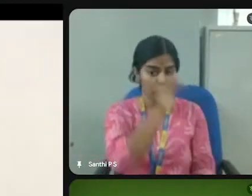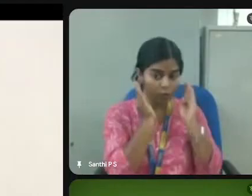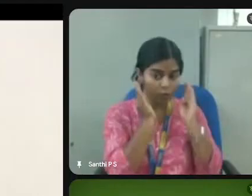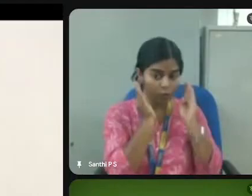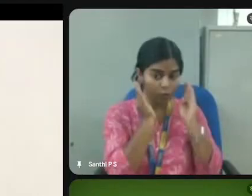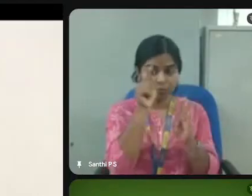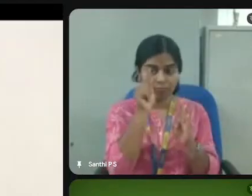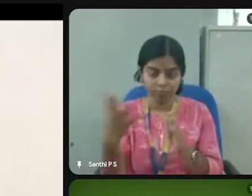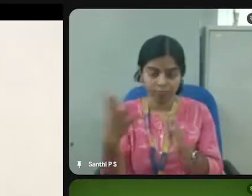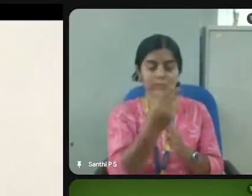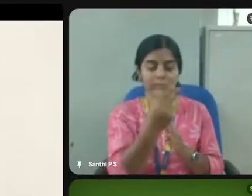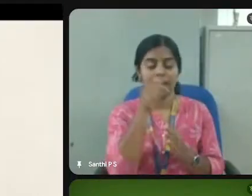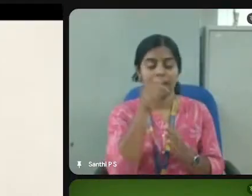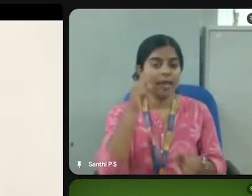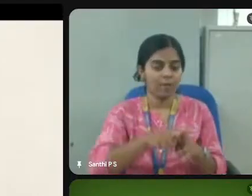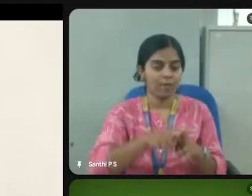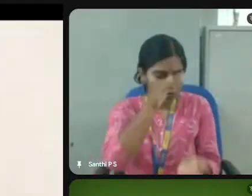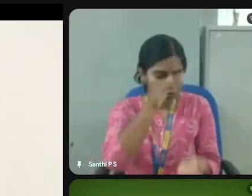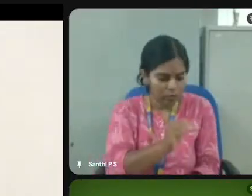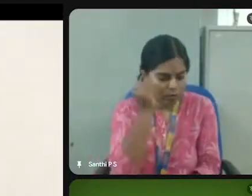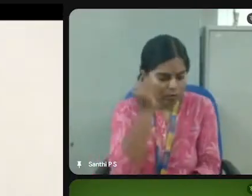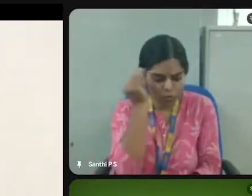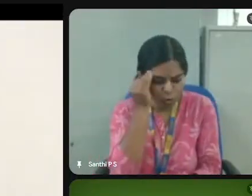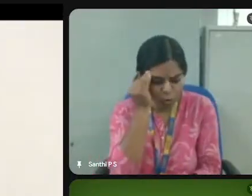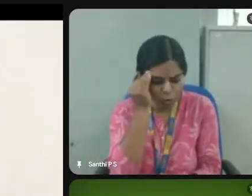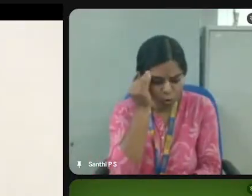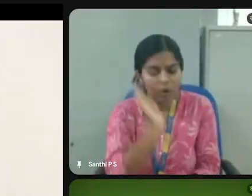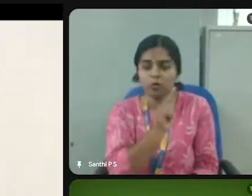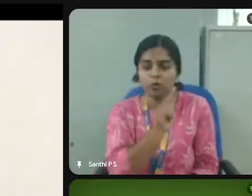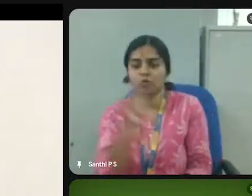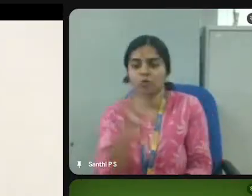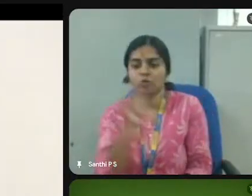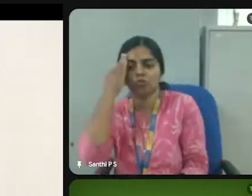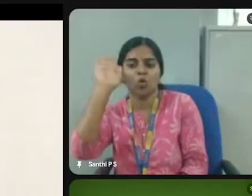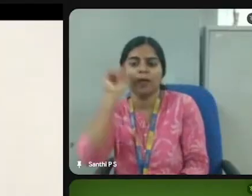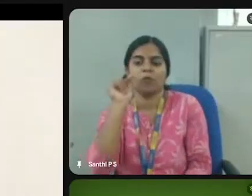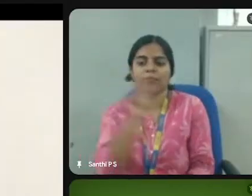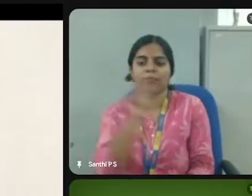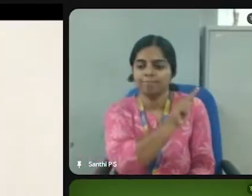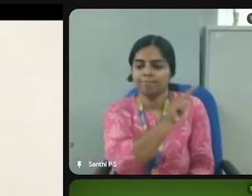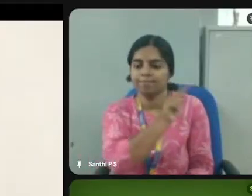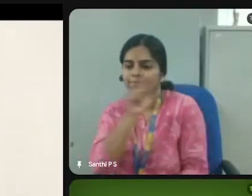എന്ന് വെച്ചാൽ കുട്ടികൾക്ക് അറിയുന്ന കാര്യങ്ങളിൽ നിന്നും അറിയാത്ത കാര്യങ്ങൾ, കുട്ടി കണ്ട കാര്യങ്ങളിൽ നിന്നും